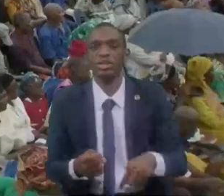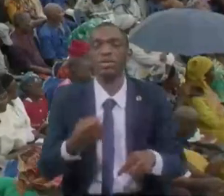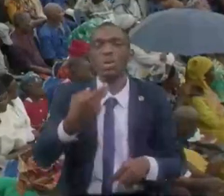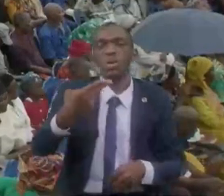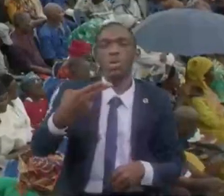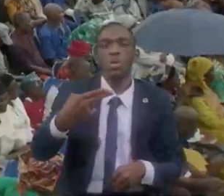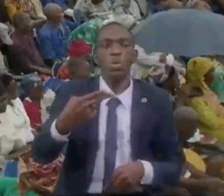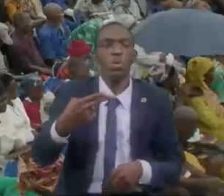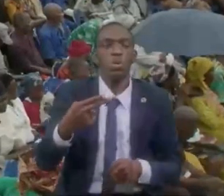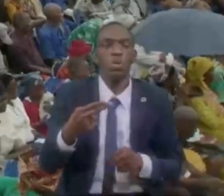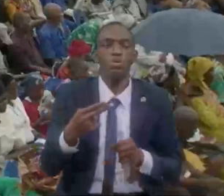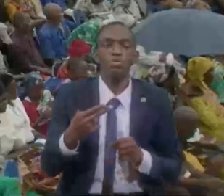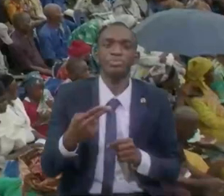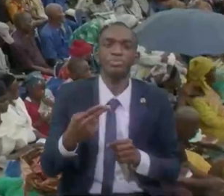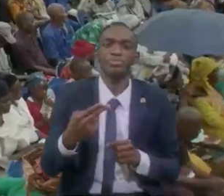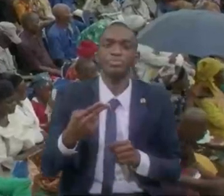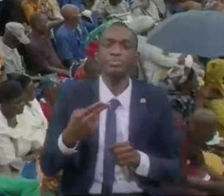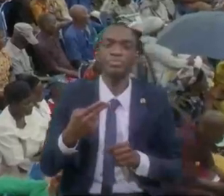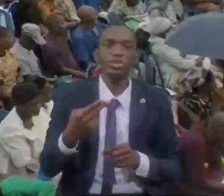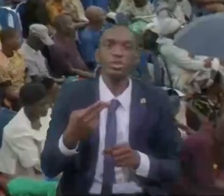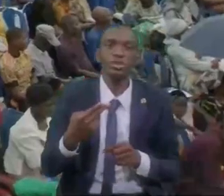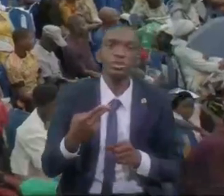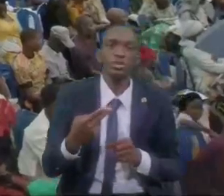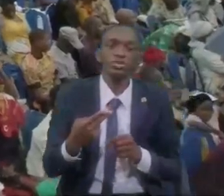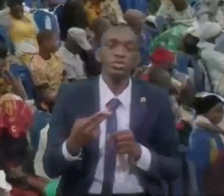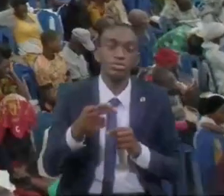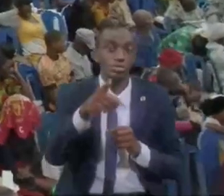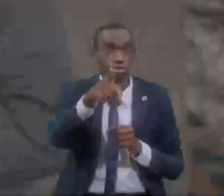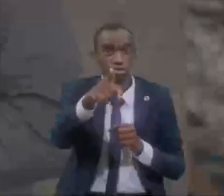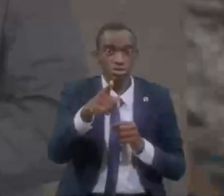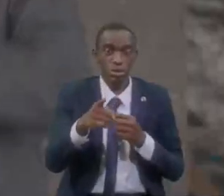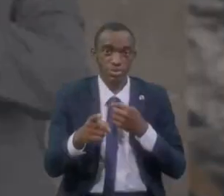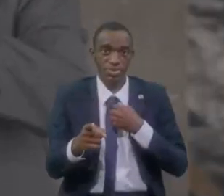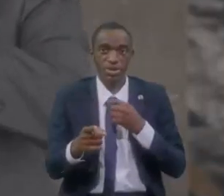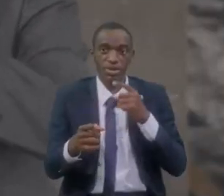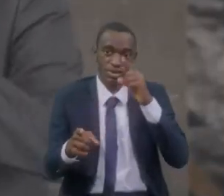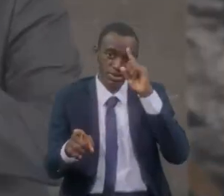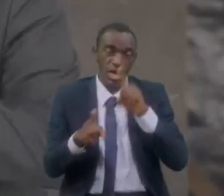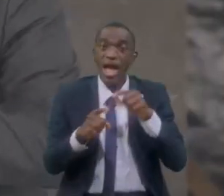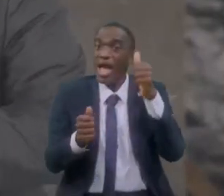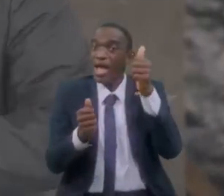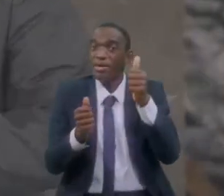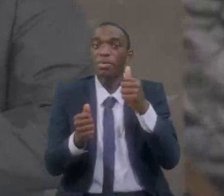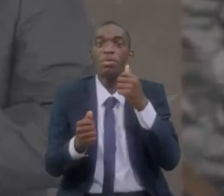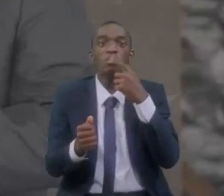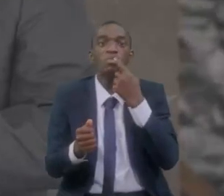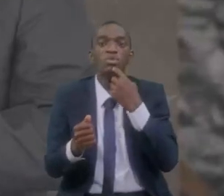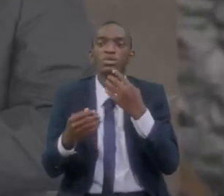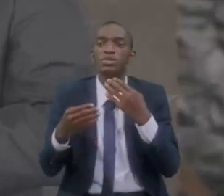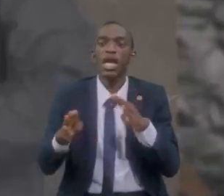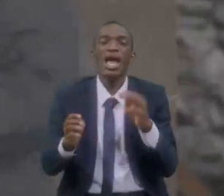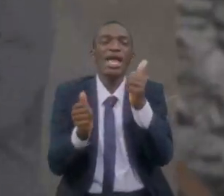Pasteur, avec moi ici, je dis, tout ce qui est du moi, partout,